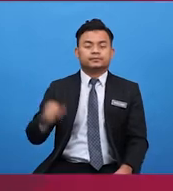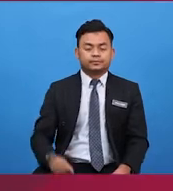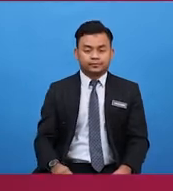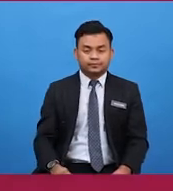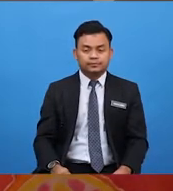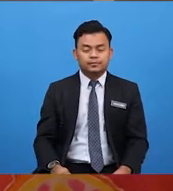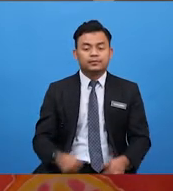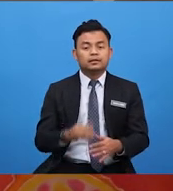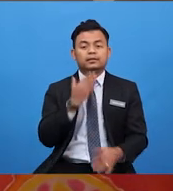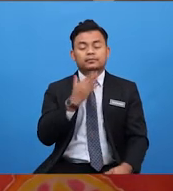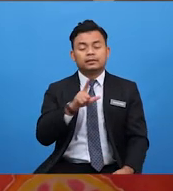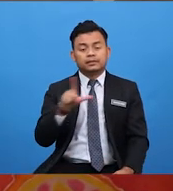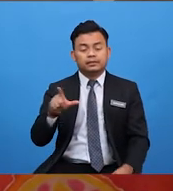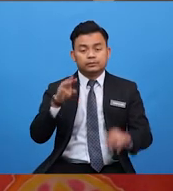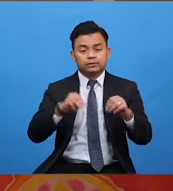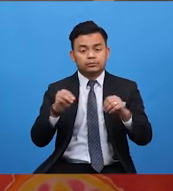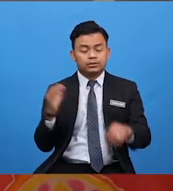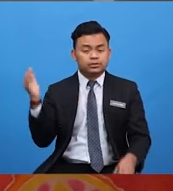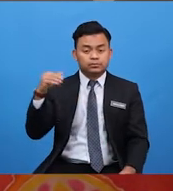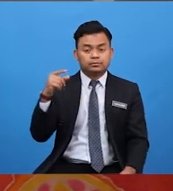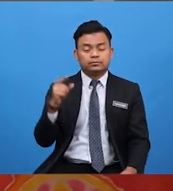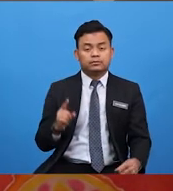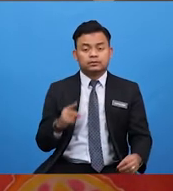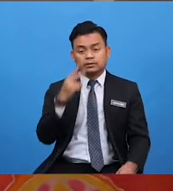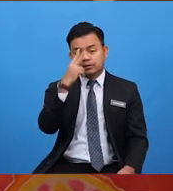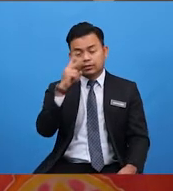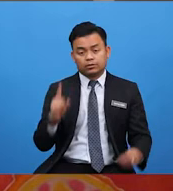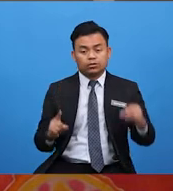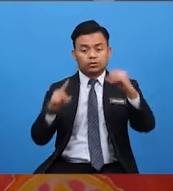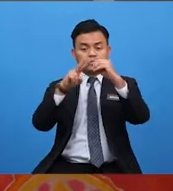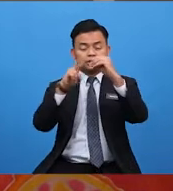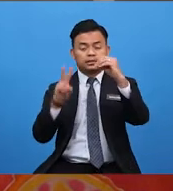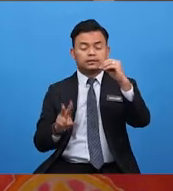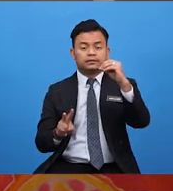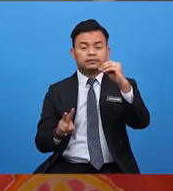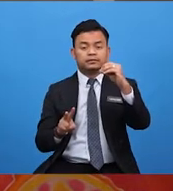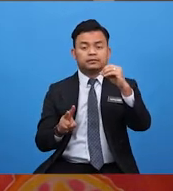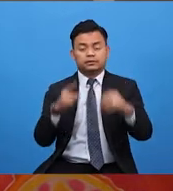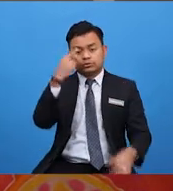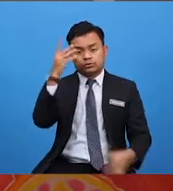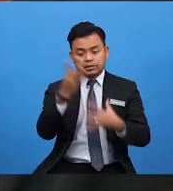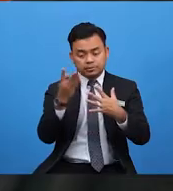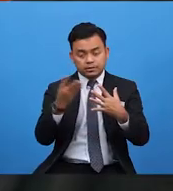Baiklah murid-murid, mari kita lihat objektif kita pada episod kali ini.